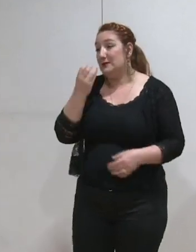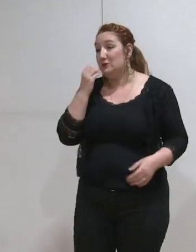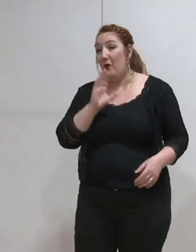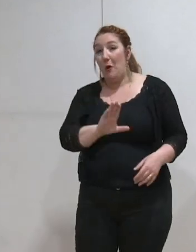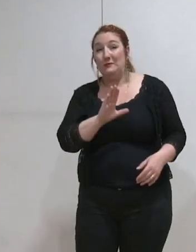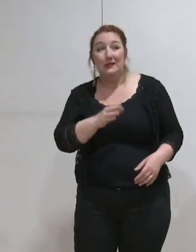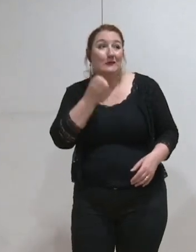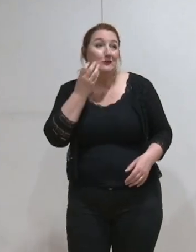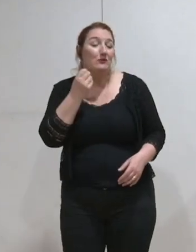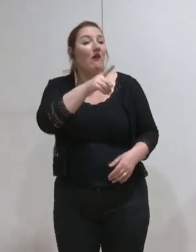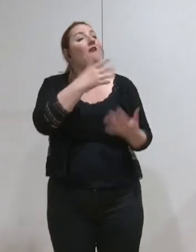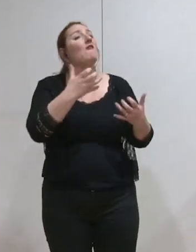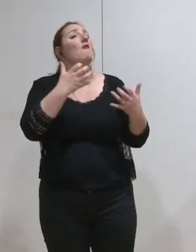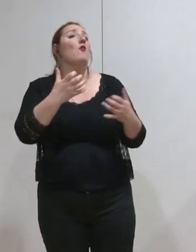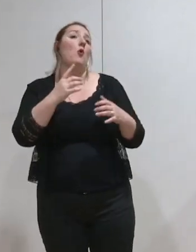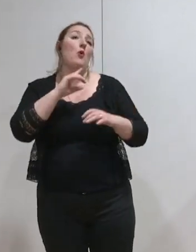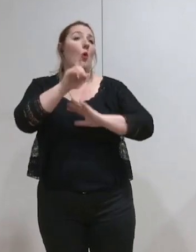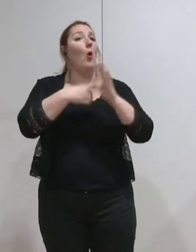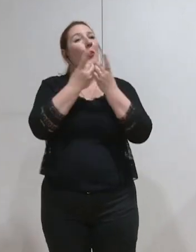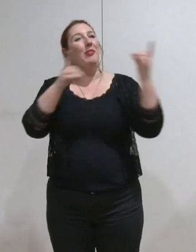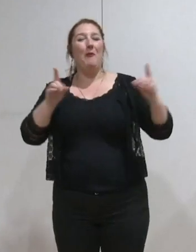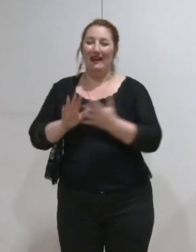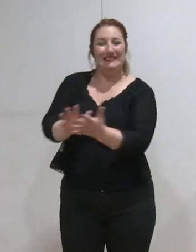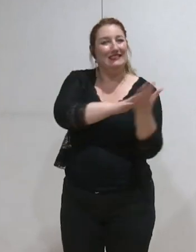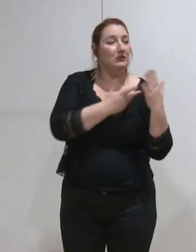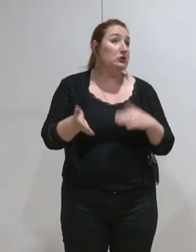voulu renouveler l'exercice apparemment vous n'y êtes pas